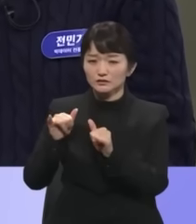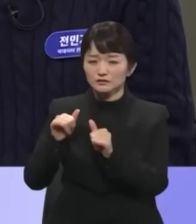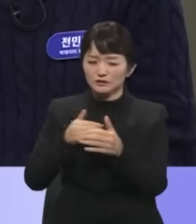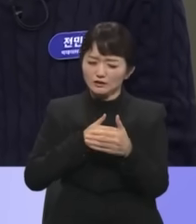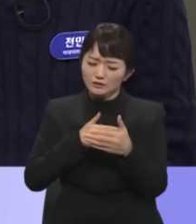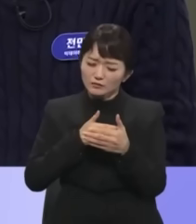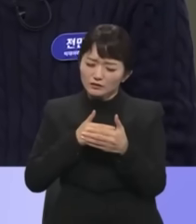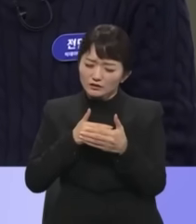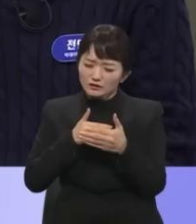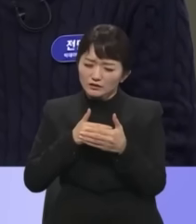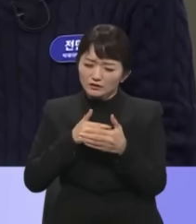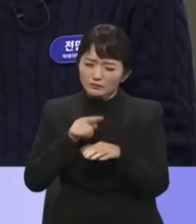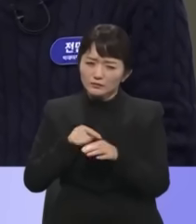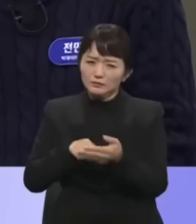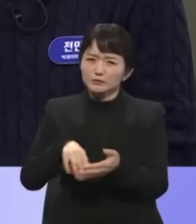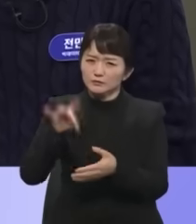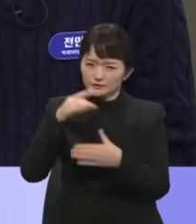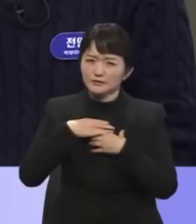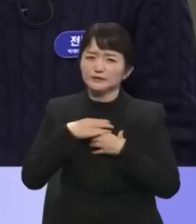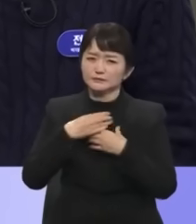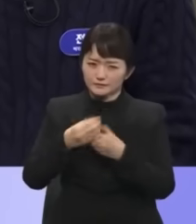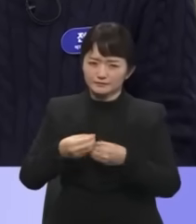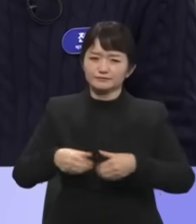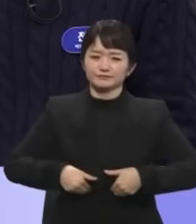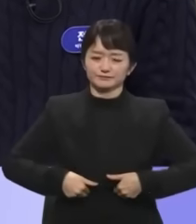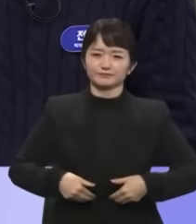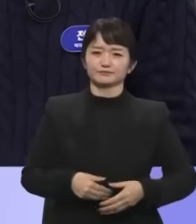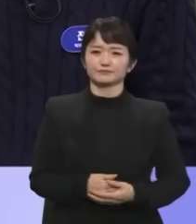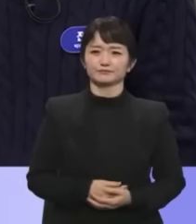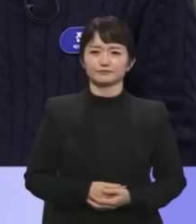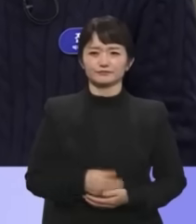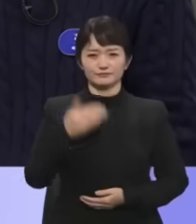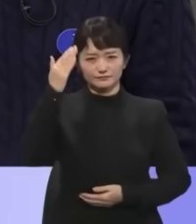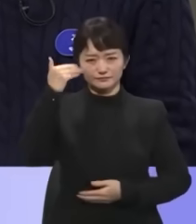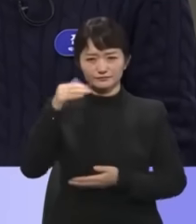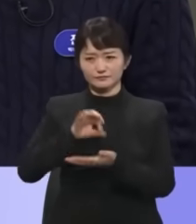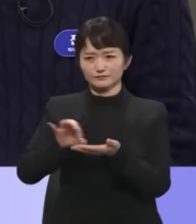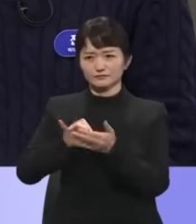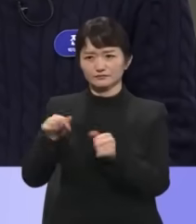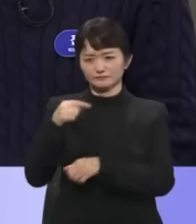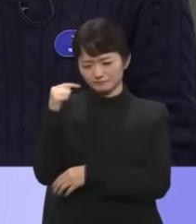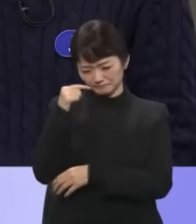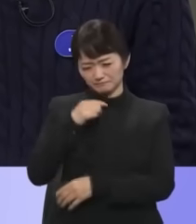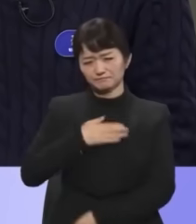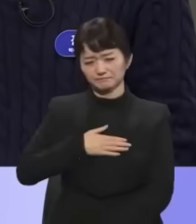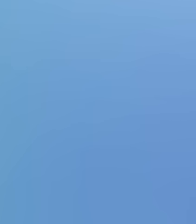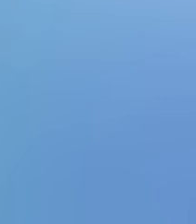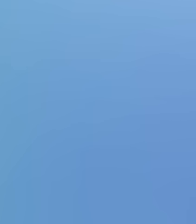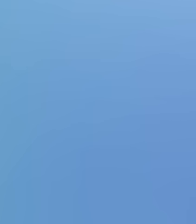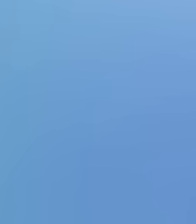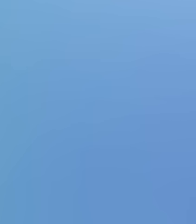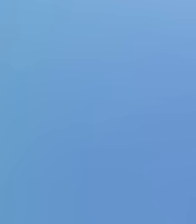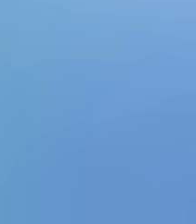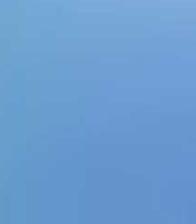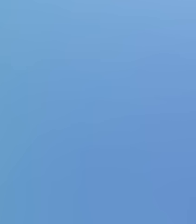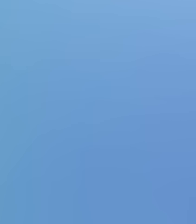마음을 먼저 좀 안심시켜야 하지 않을까라는 생각이 듭니다. 그렇습니다. 한국 소비자들의 까다로움을 좀 알아야 될 텐데. 맞아요. 네. 네.